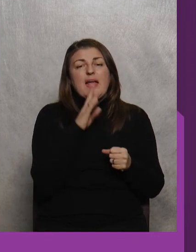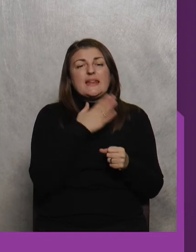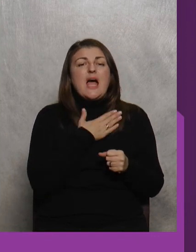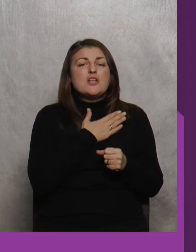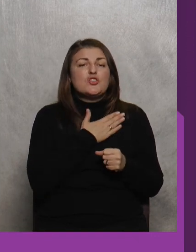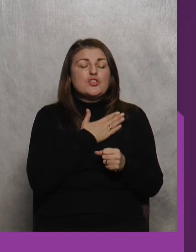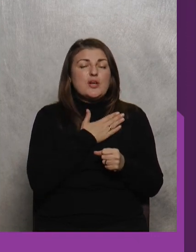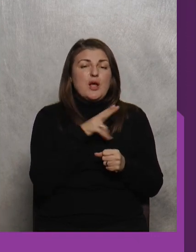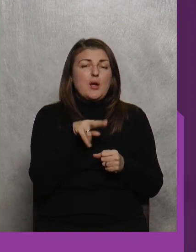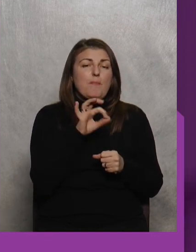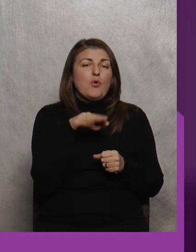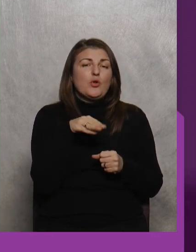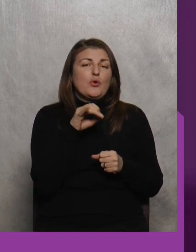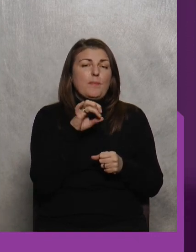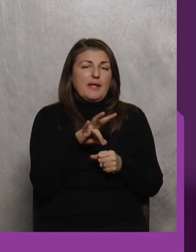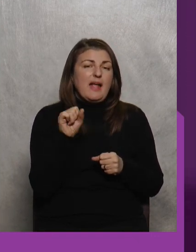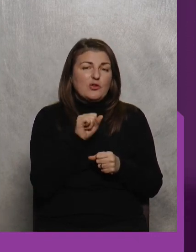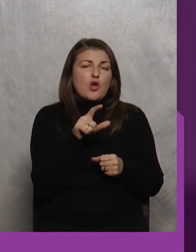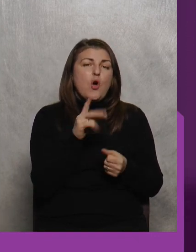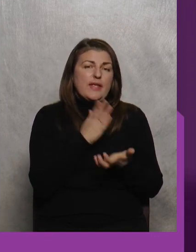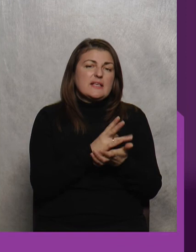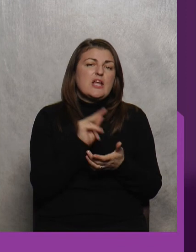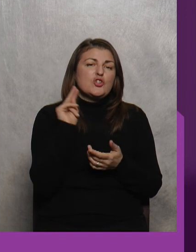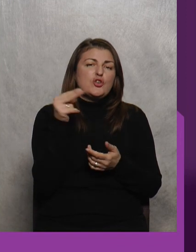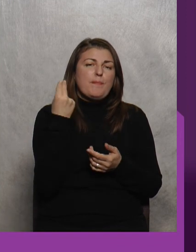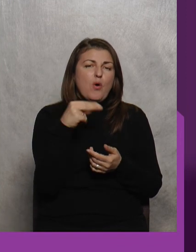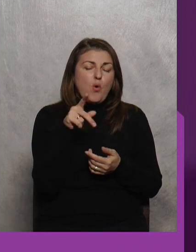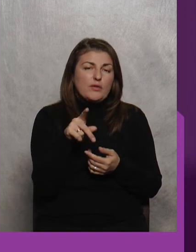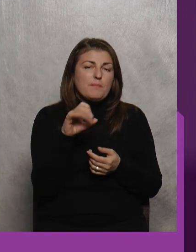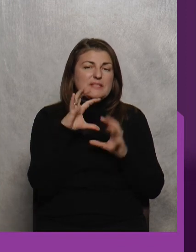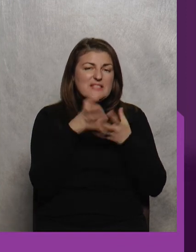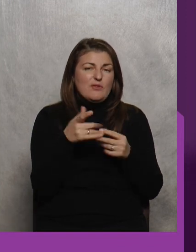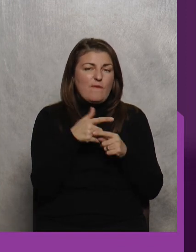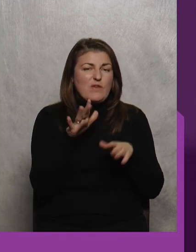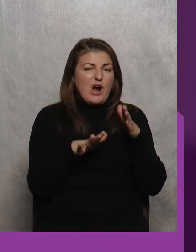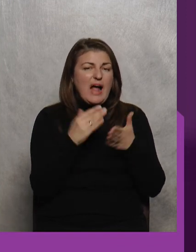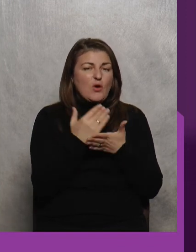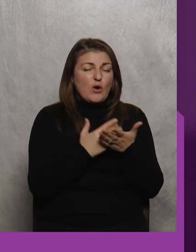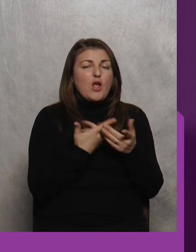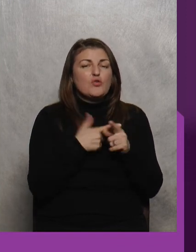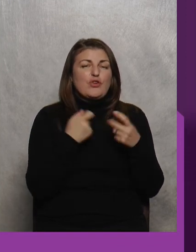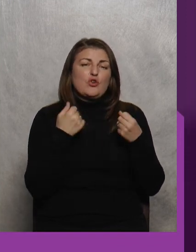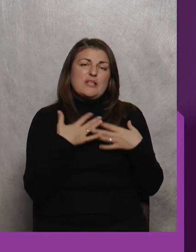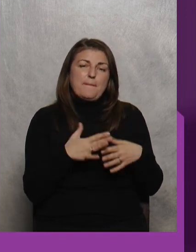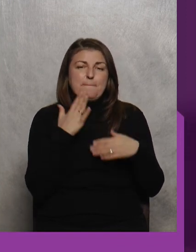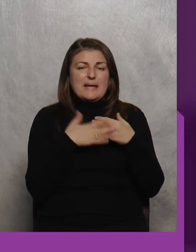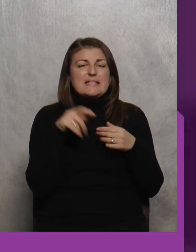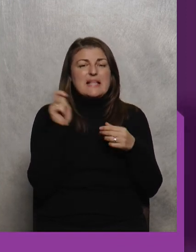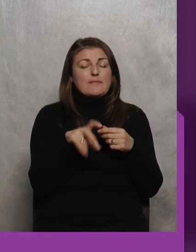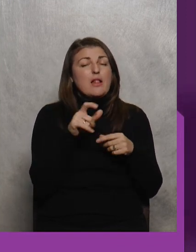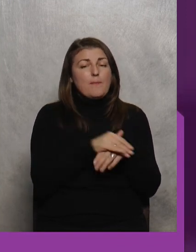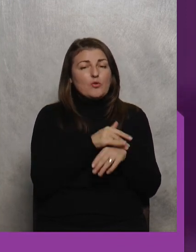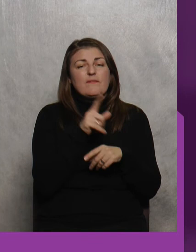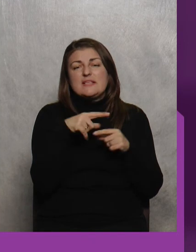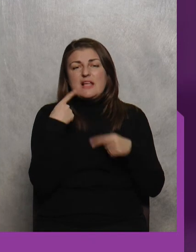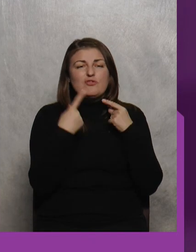наш Потьомкін Анатолій являється і чемпіоном світу в цій ваговій категорії. Ну, трошки розслабився, напевно, перед стартом, але молодчина,